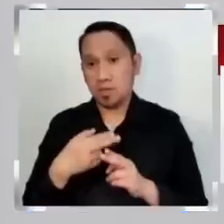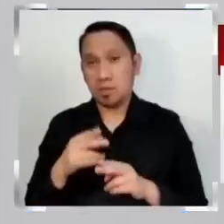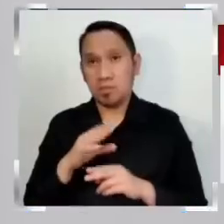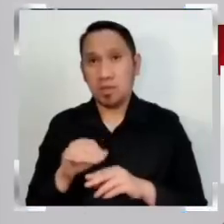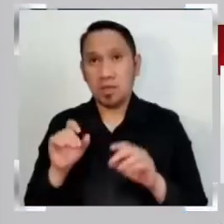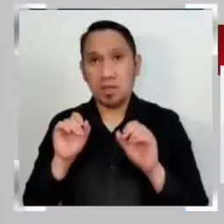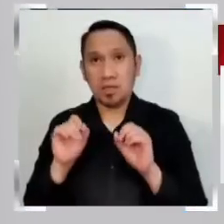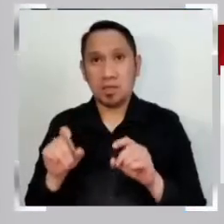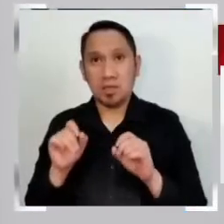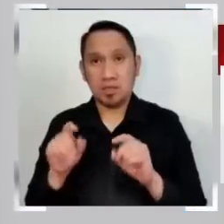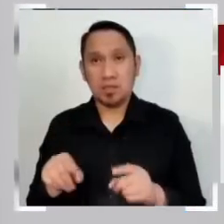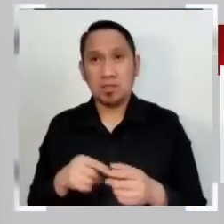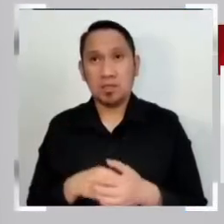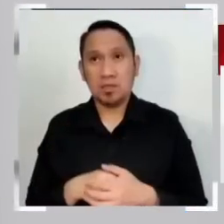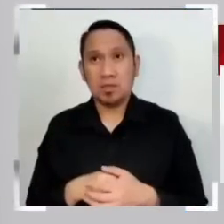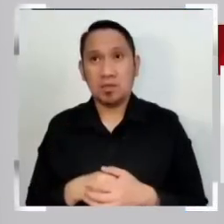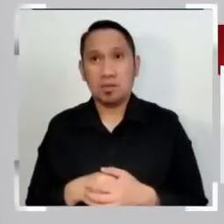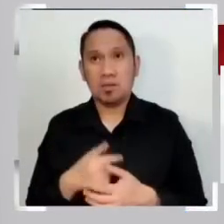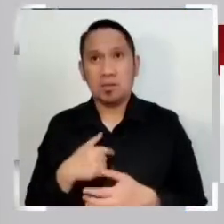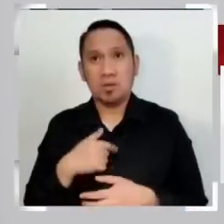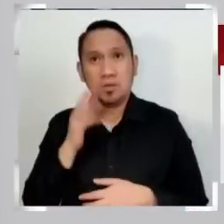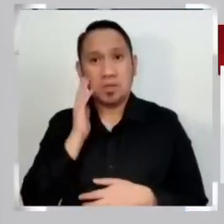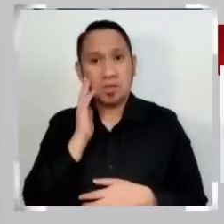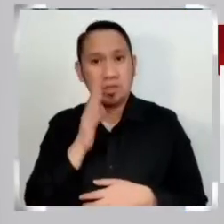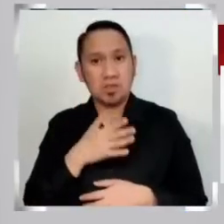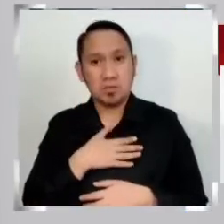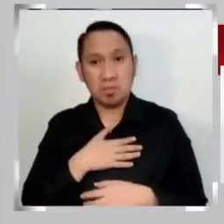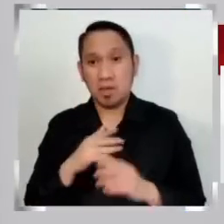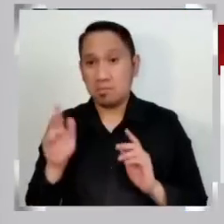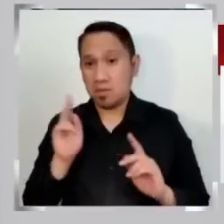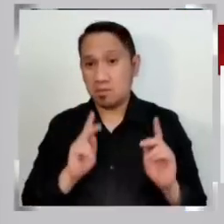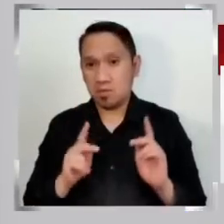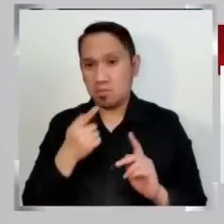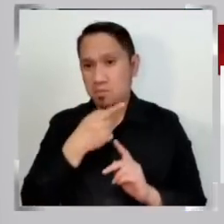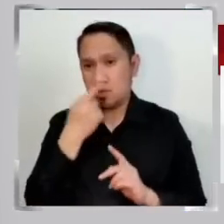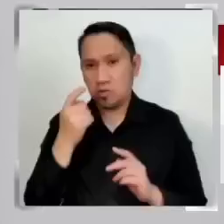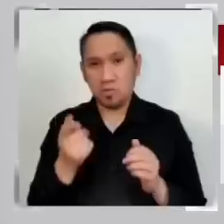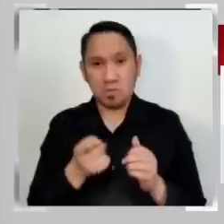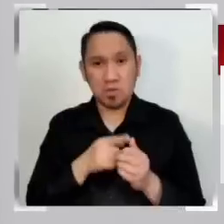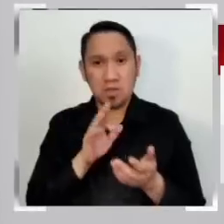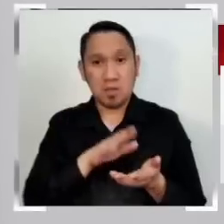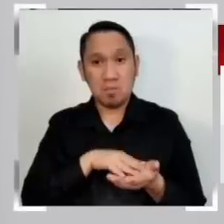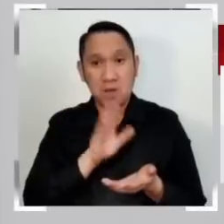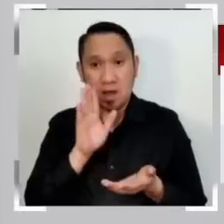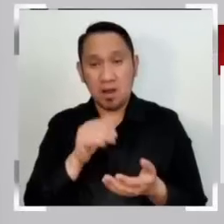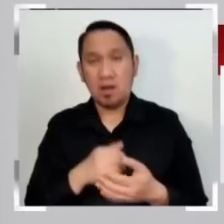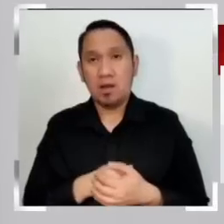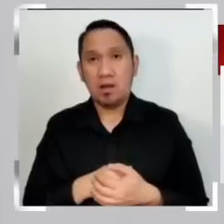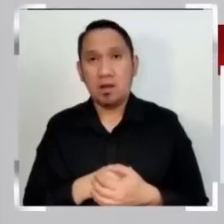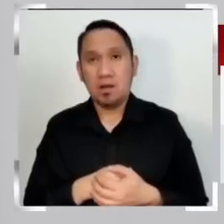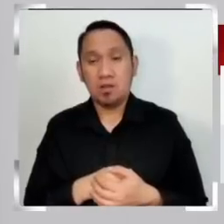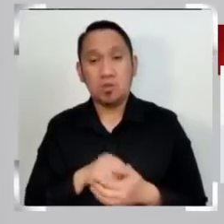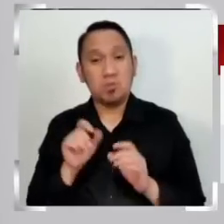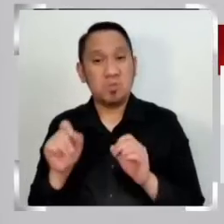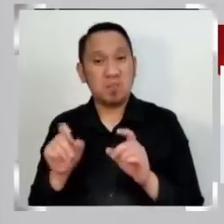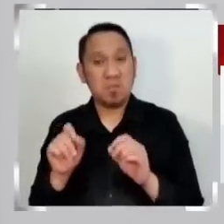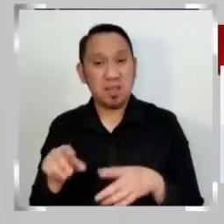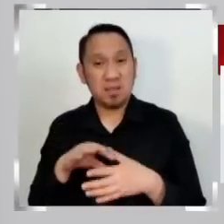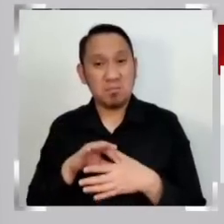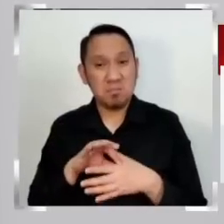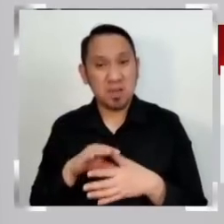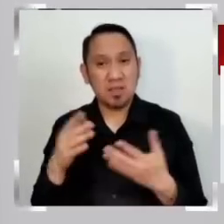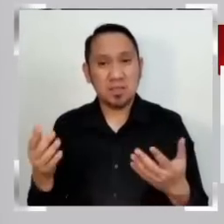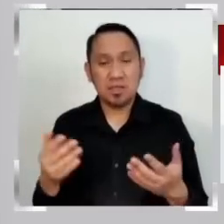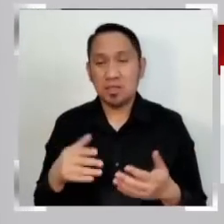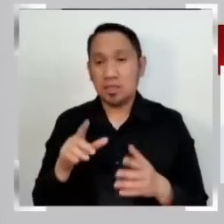So, medyo nahiya ako sa mga tao ko dahil unang-una napakamahal ng binibenta nila. Akala naman, baka isipin